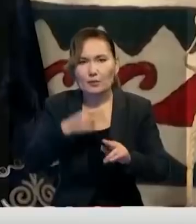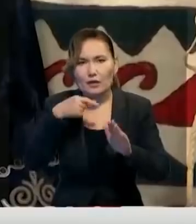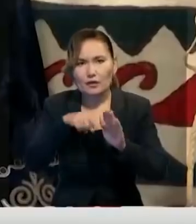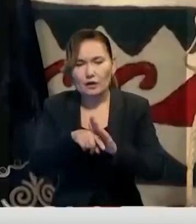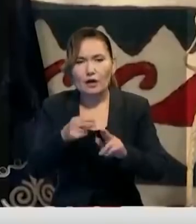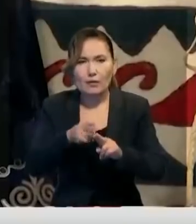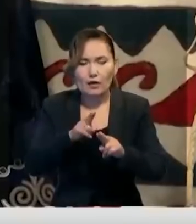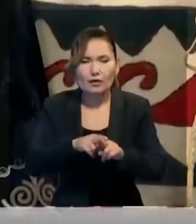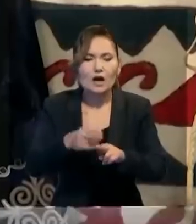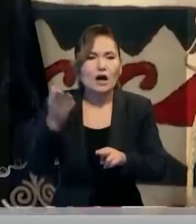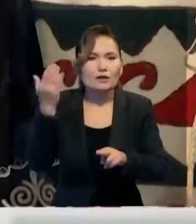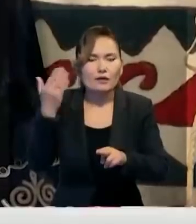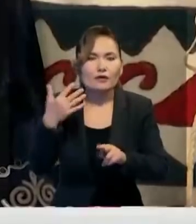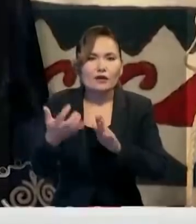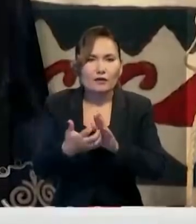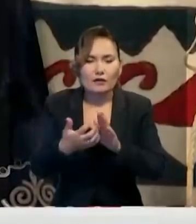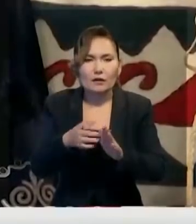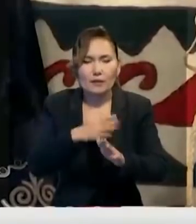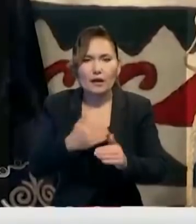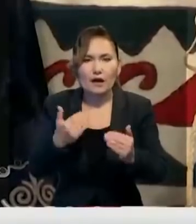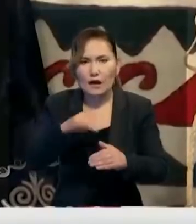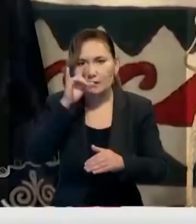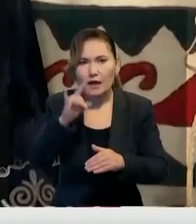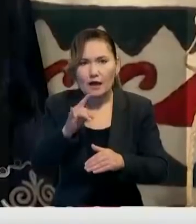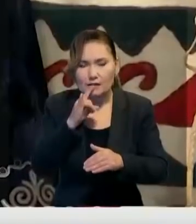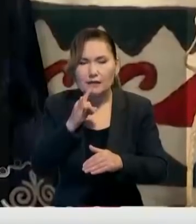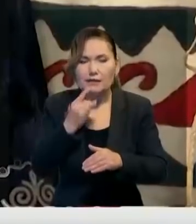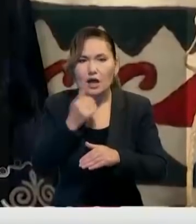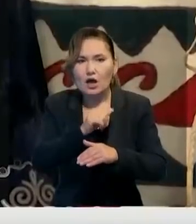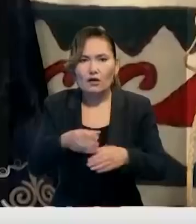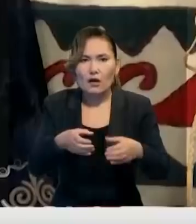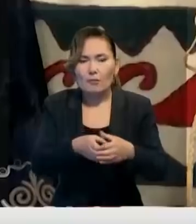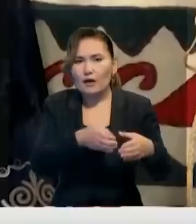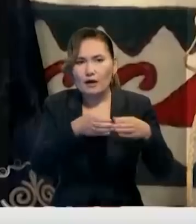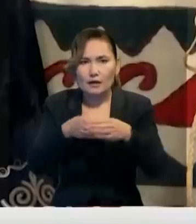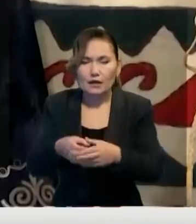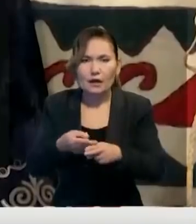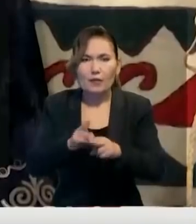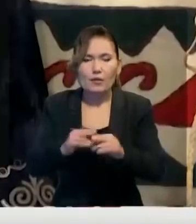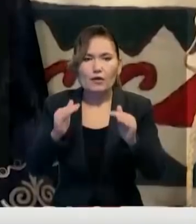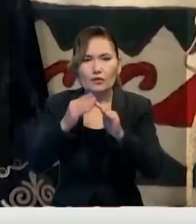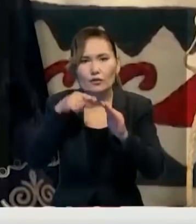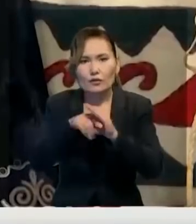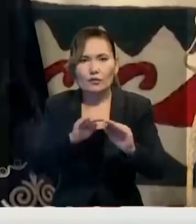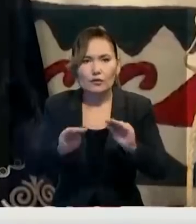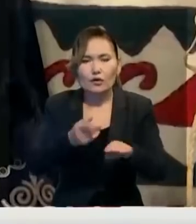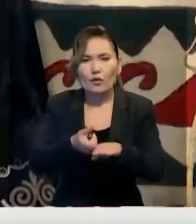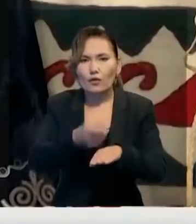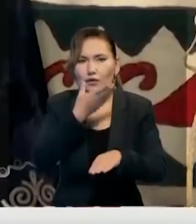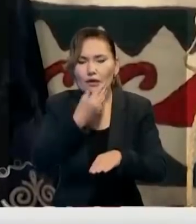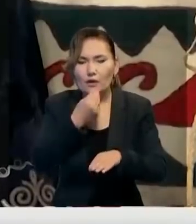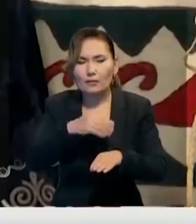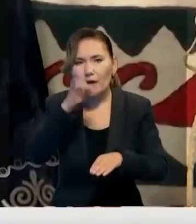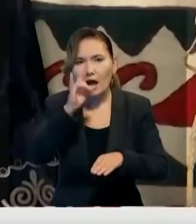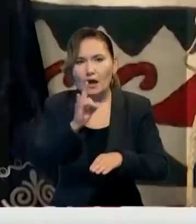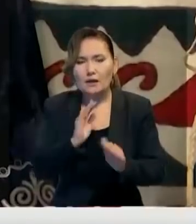жабдықтары толық емес еді. Енді міне Қазақстаннан келген әріптестеріміздің көмегімен киіз үй тұрмыстық бұйымдармен толтырылды. Сәйкесінше мұрағатта тұрған